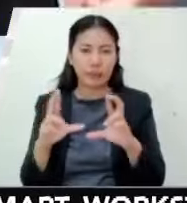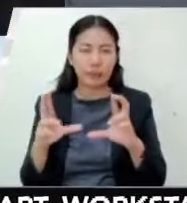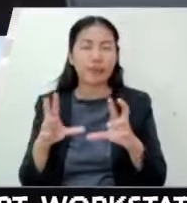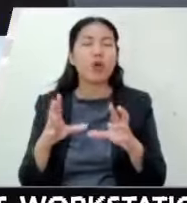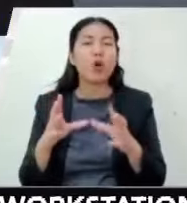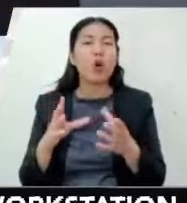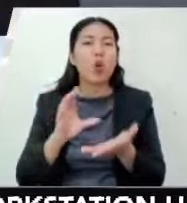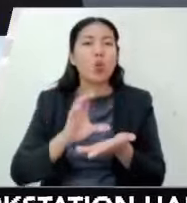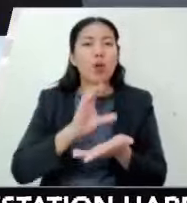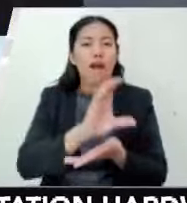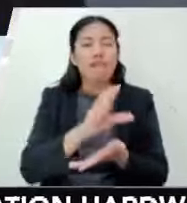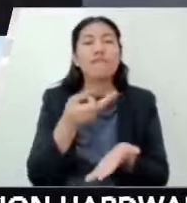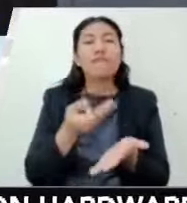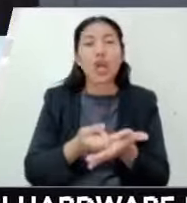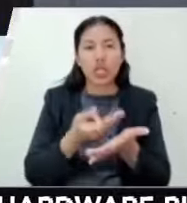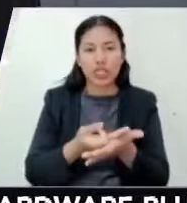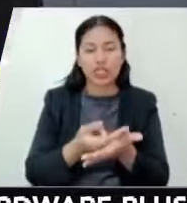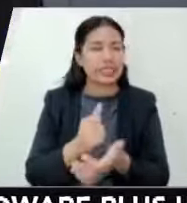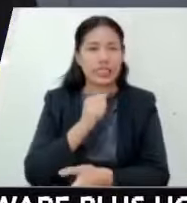hindi sa kanilang mga empleyado.